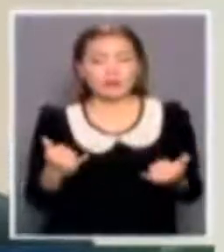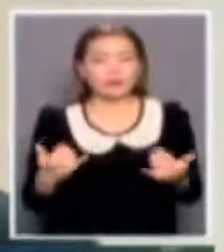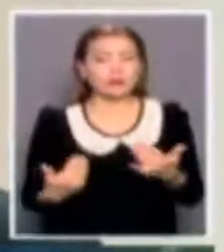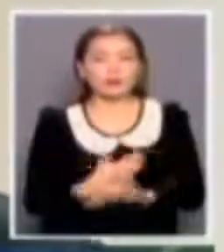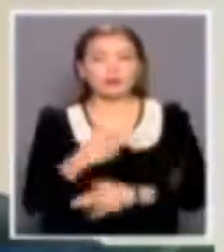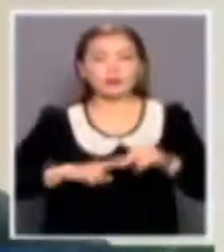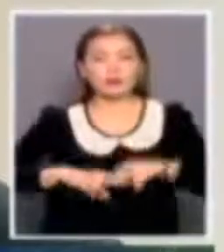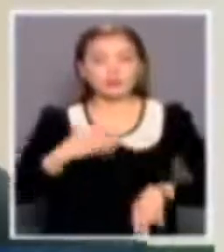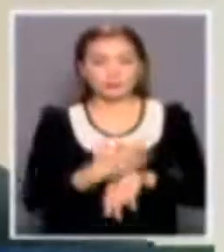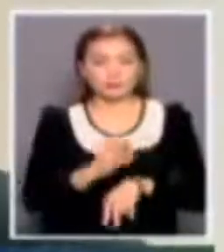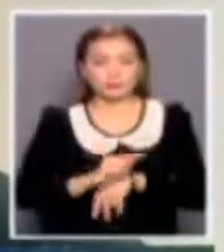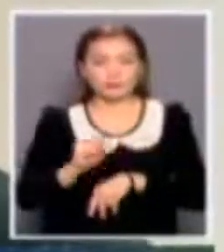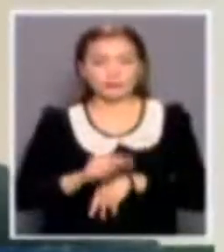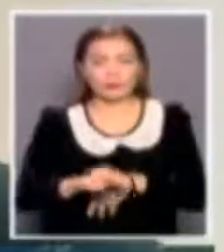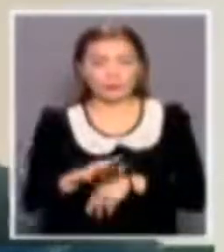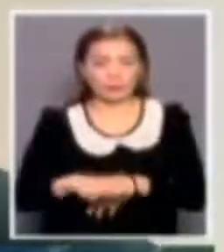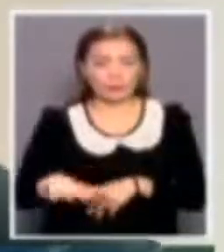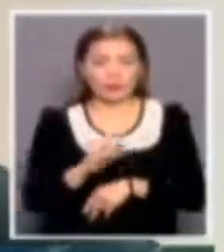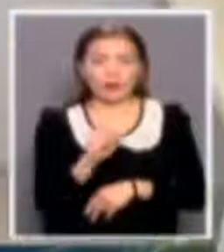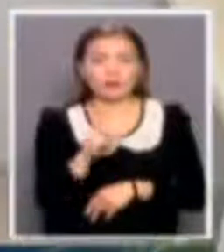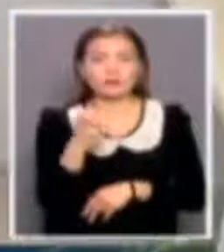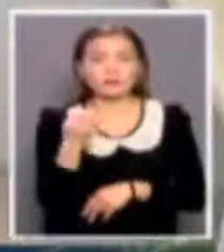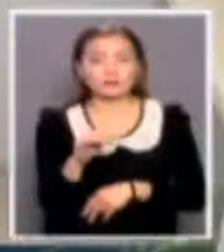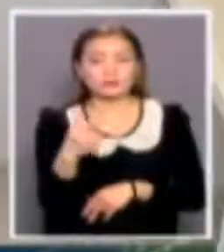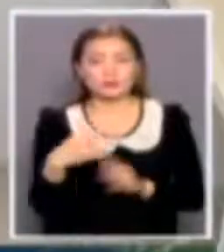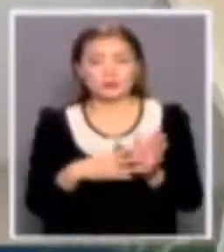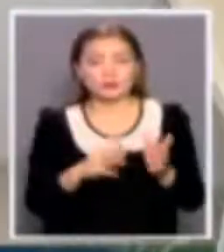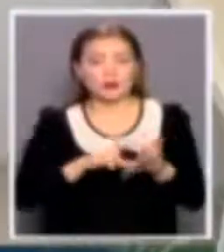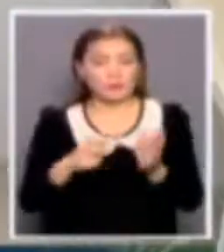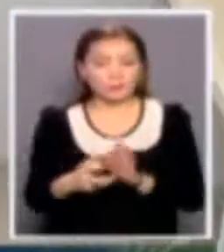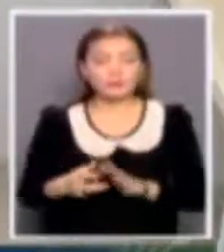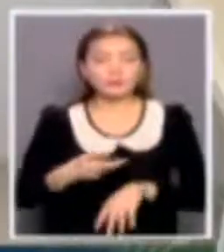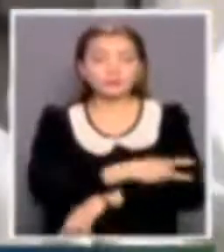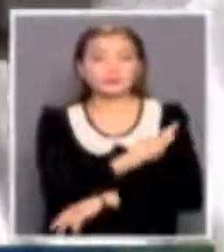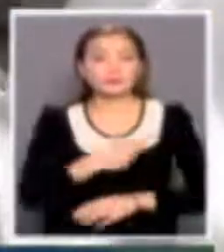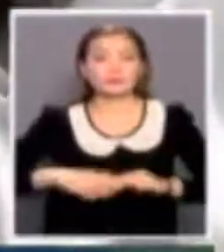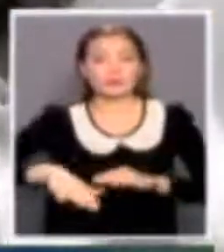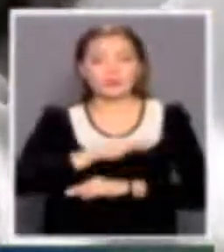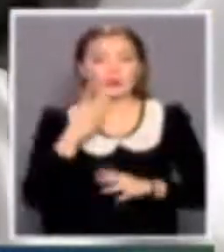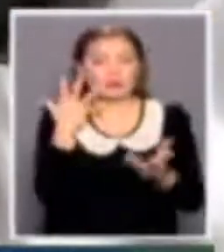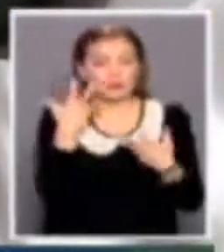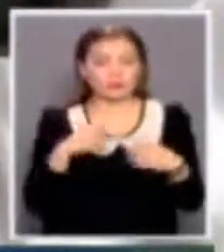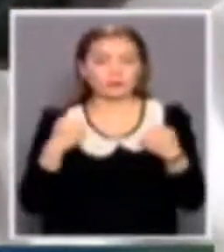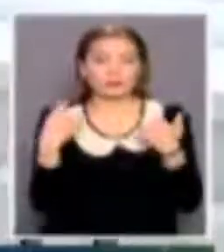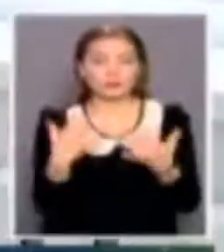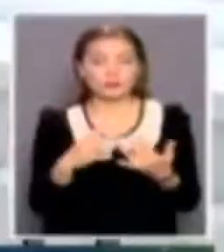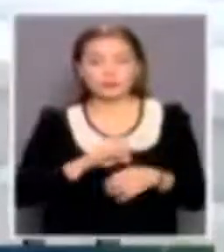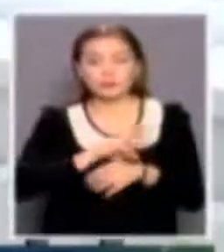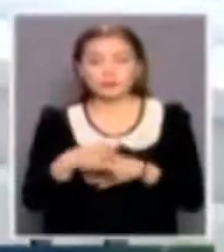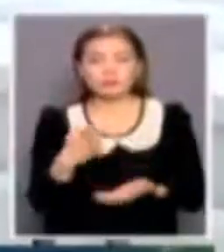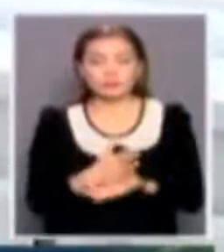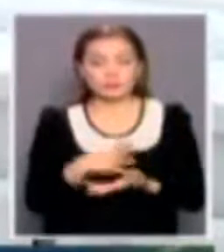вновь вводится в эксплуатацию в селе Аксай. 29 кабинетов медицинского учреждения оснащены необходимым